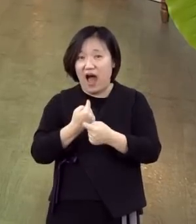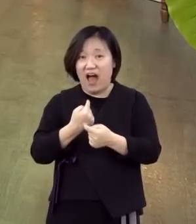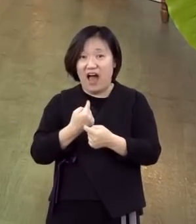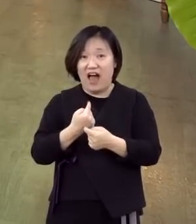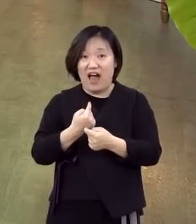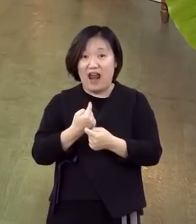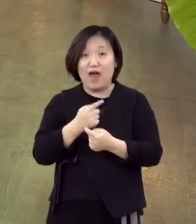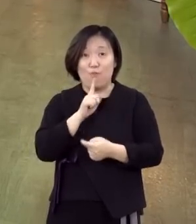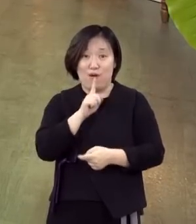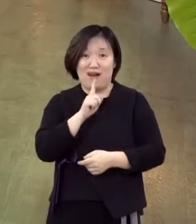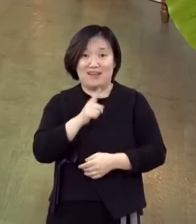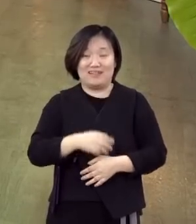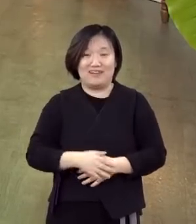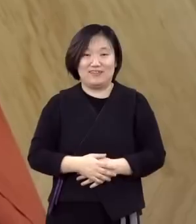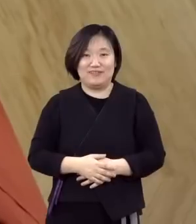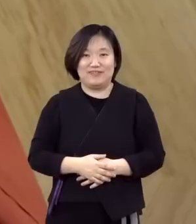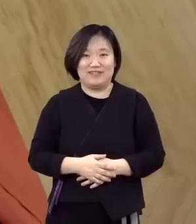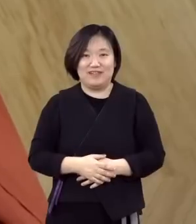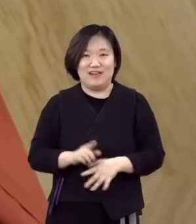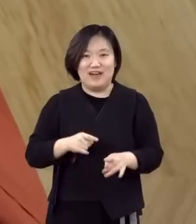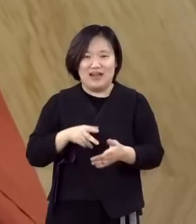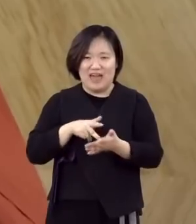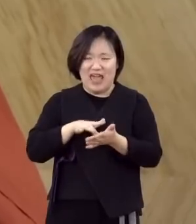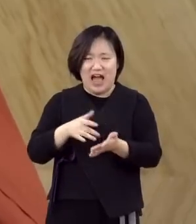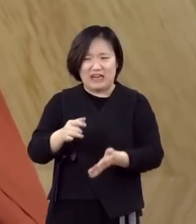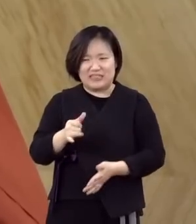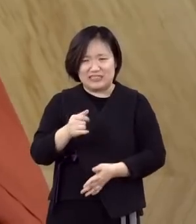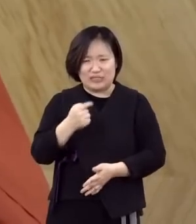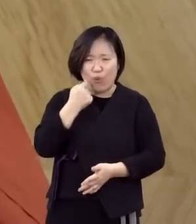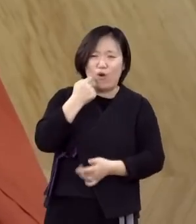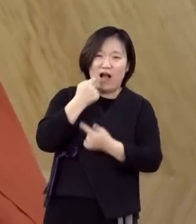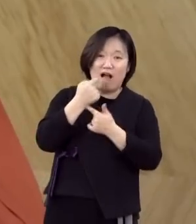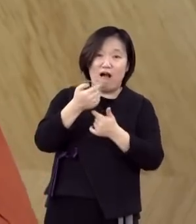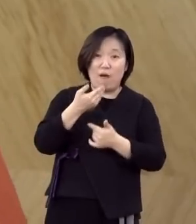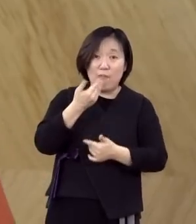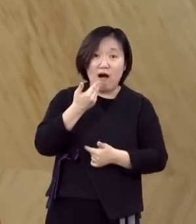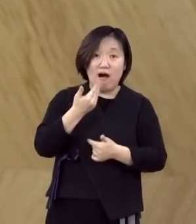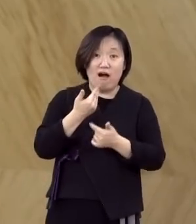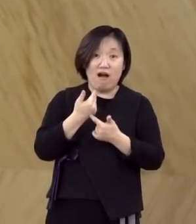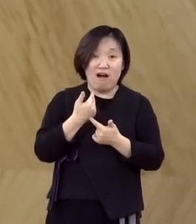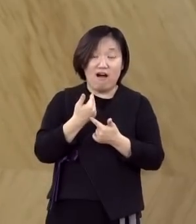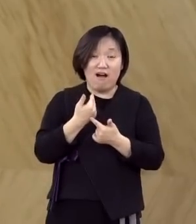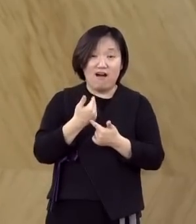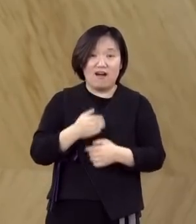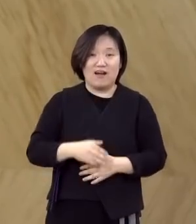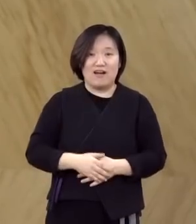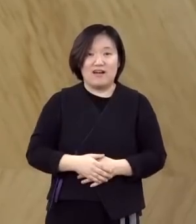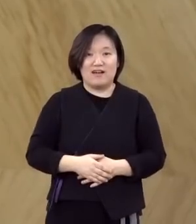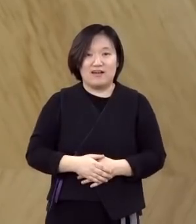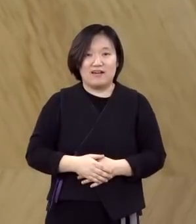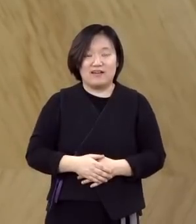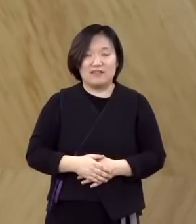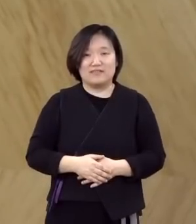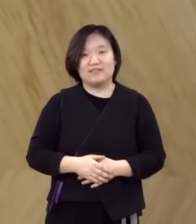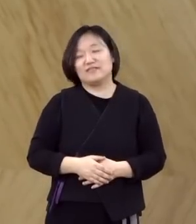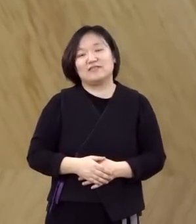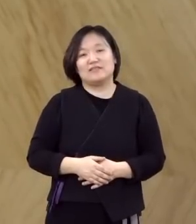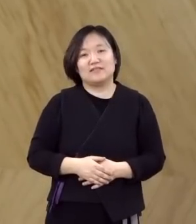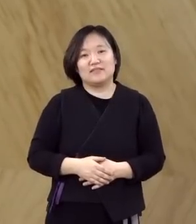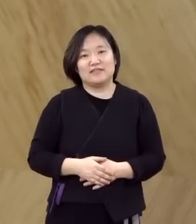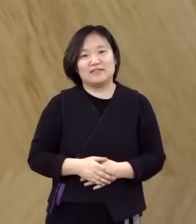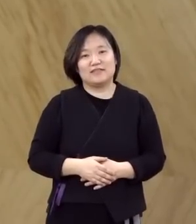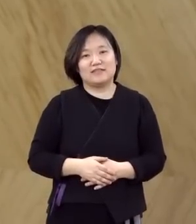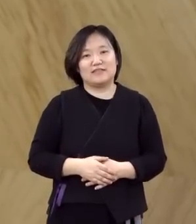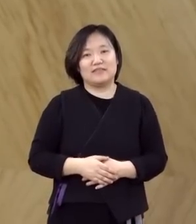한번더와야할지도몰라요."라고말했다.그는" 당신에게강력한약을처방해드리겠습니다."라고주장했다.그는 내게처방전을주었고,나는 약국에가서약을